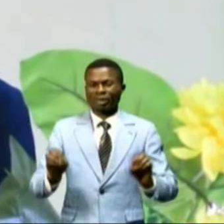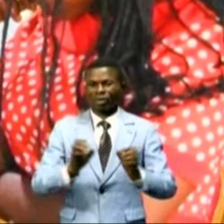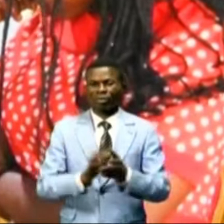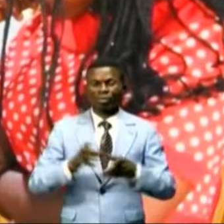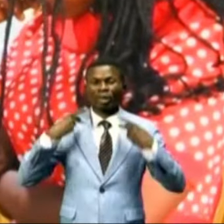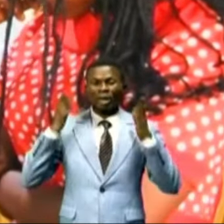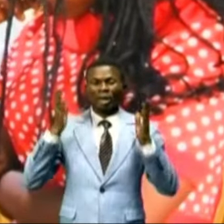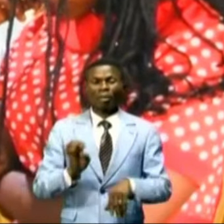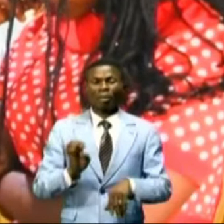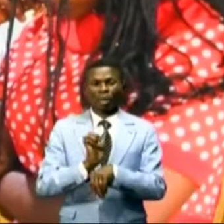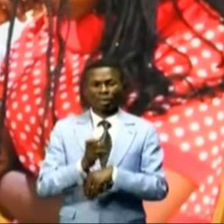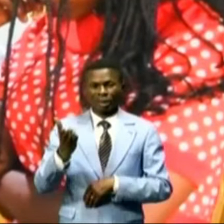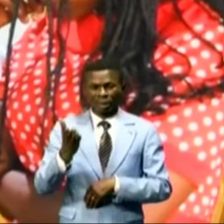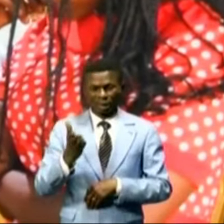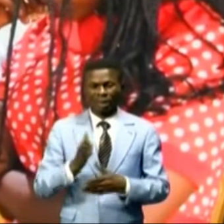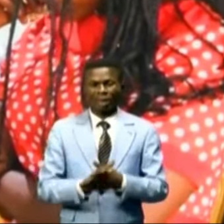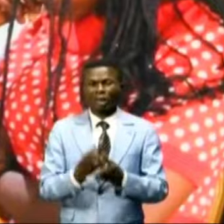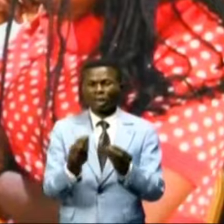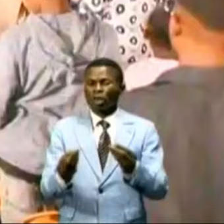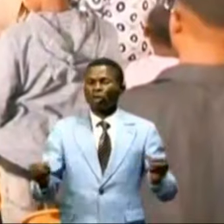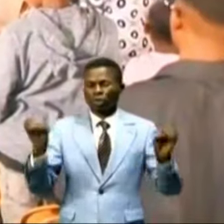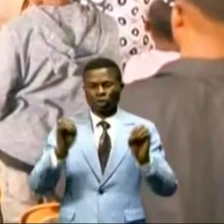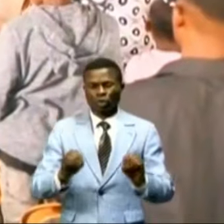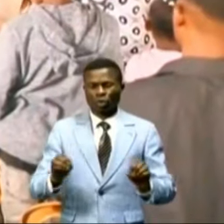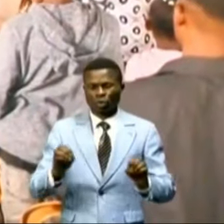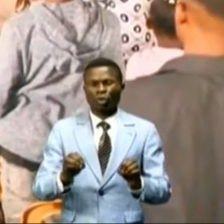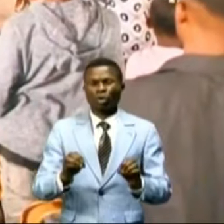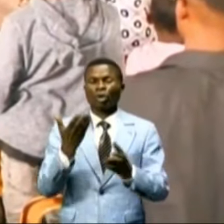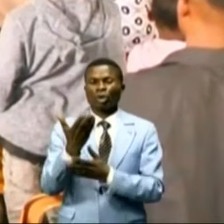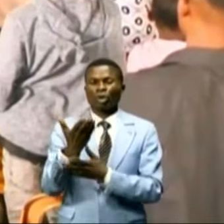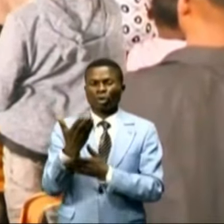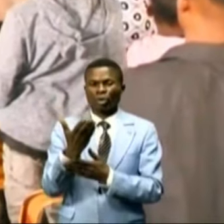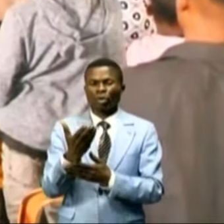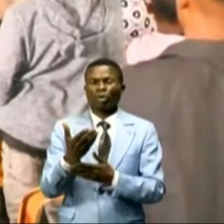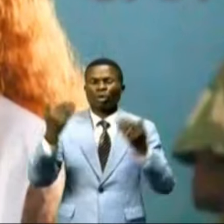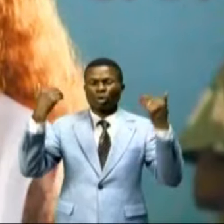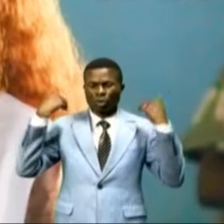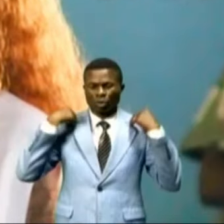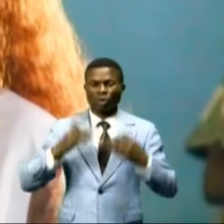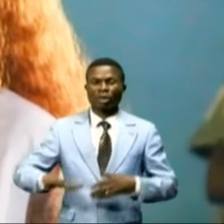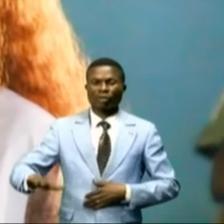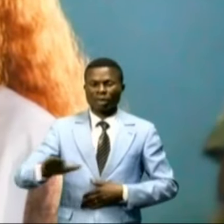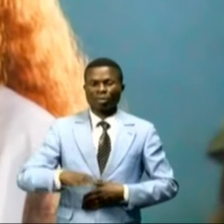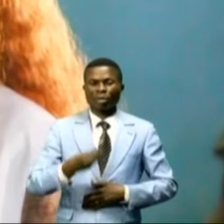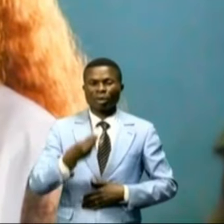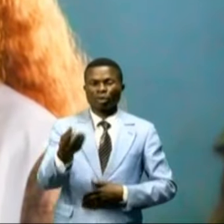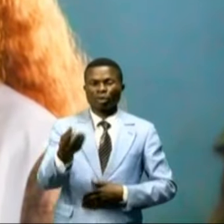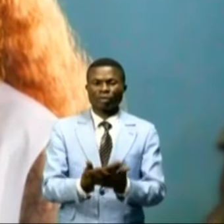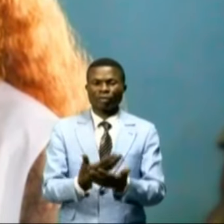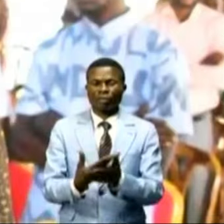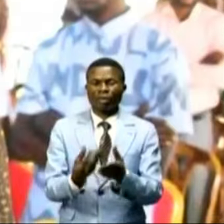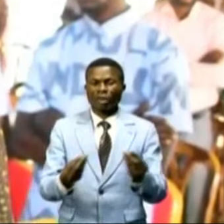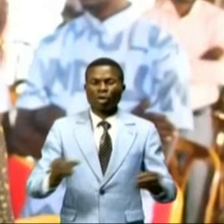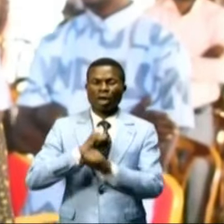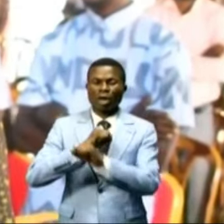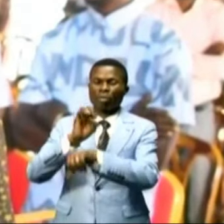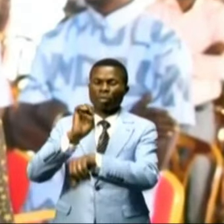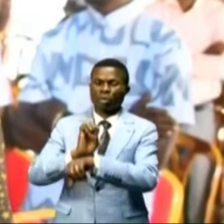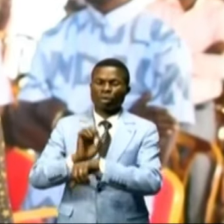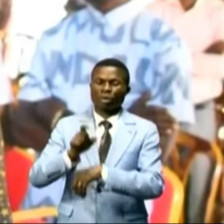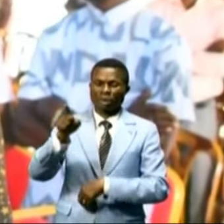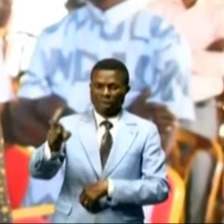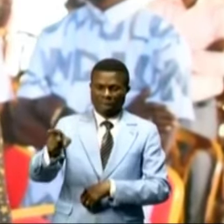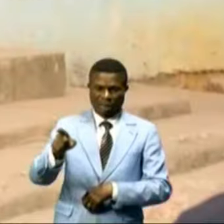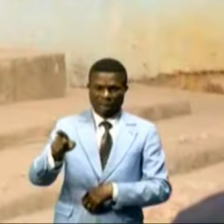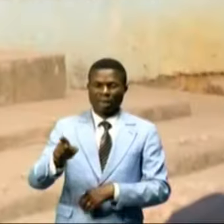Ikomba, s'en remet à la communauté et aux dirigeants du pays pour des solutions idoines en faveur de cette population du